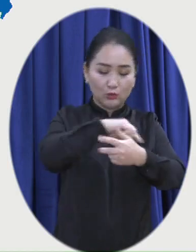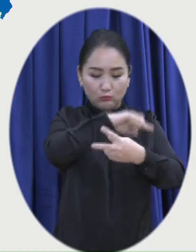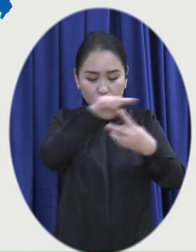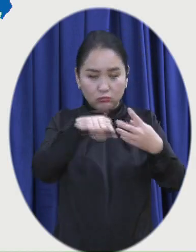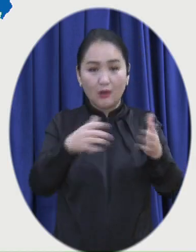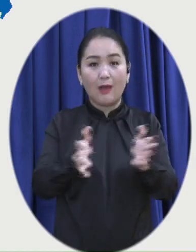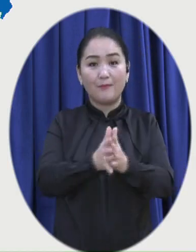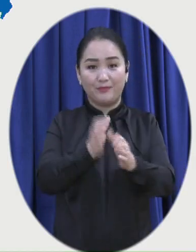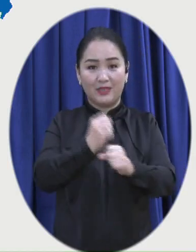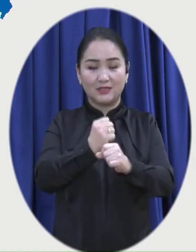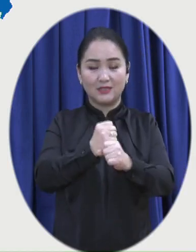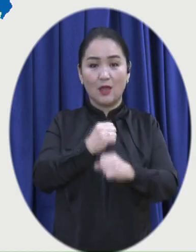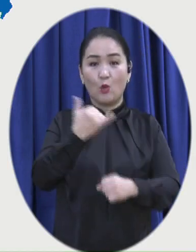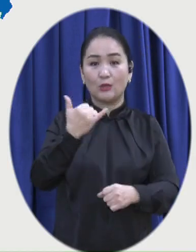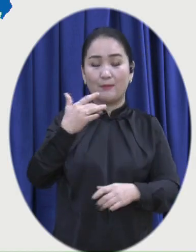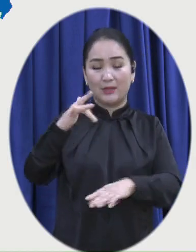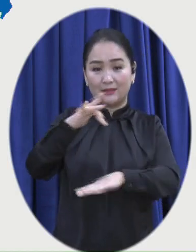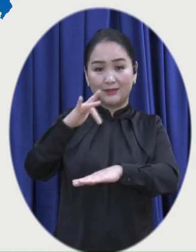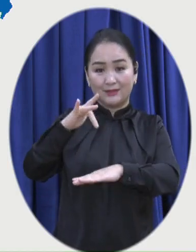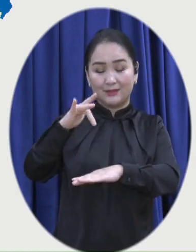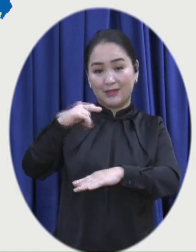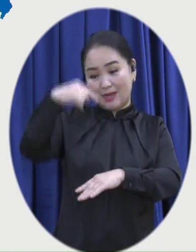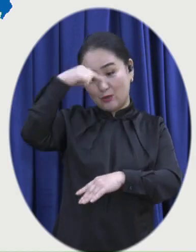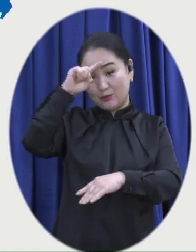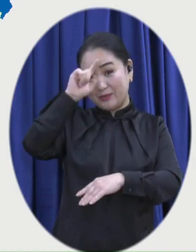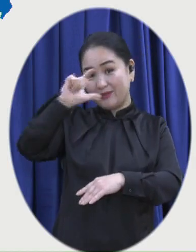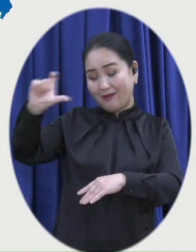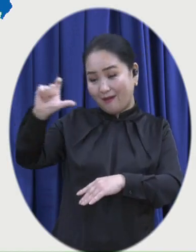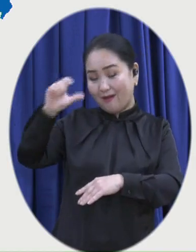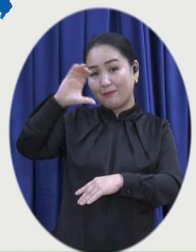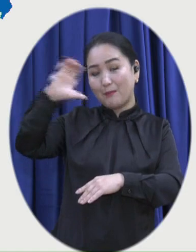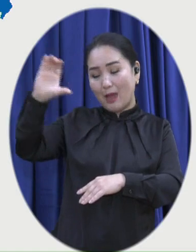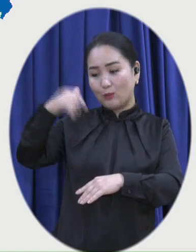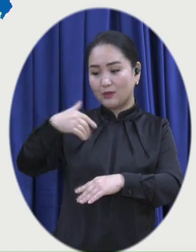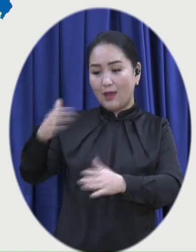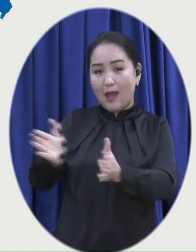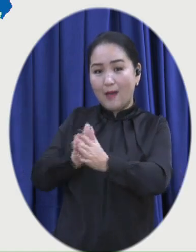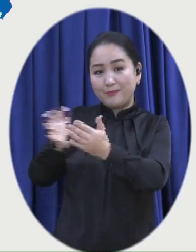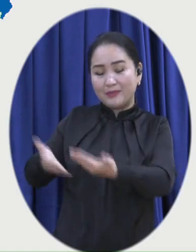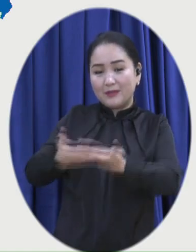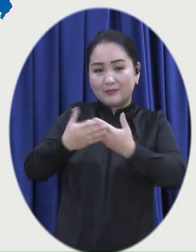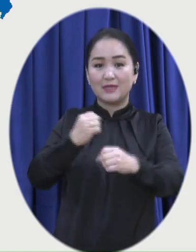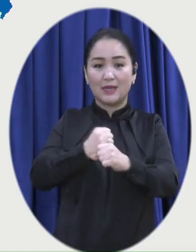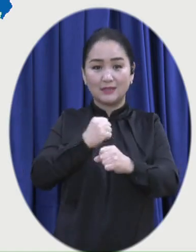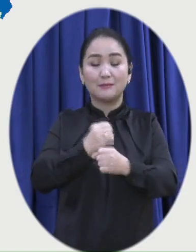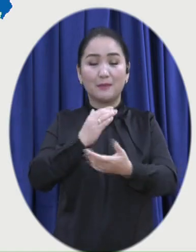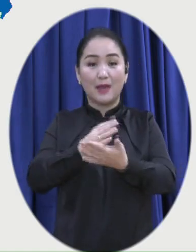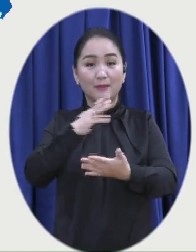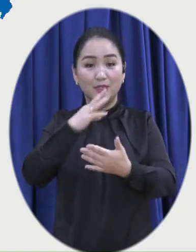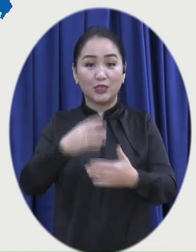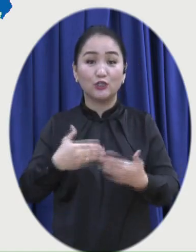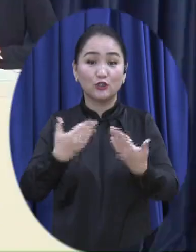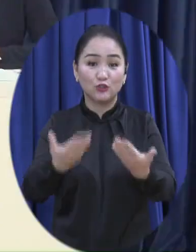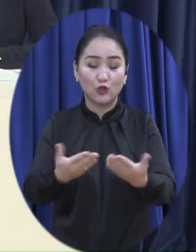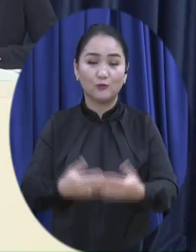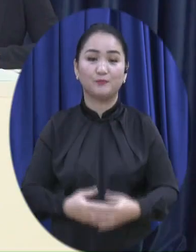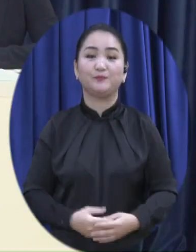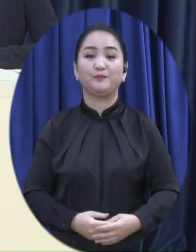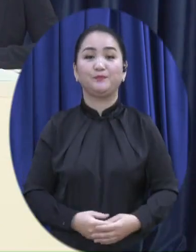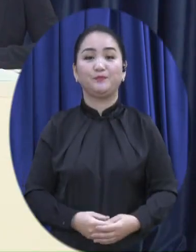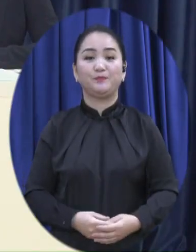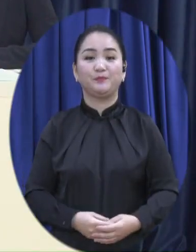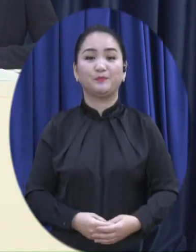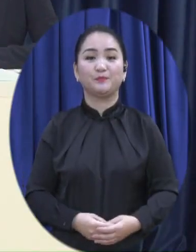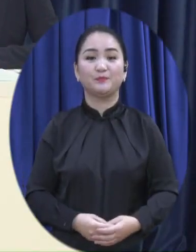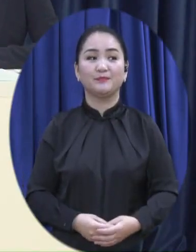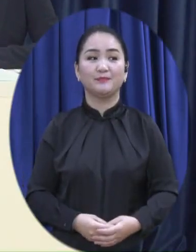эрүүл мэндийн газар энэ ажилд нэлээд сайн оролцож байгаа гэдгийг бас та нөхдөд дуулгая. За миний мэдээлэл туслаа.